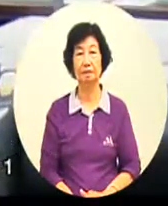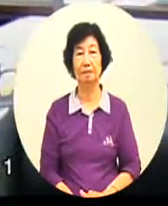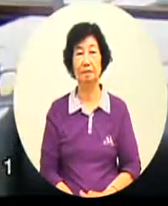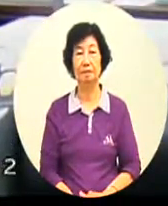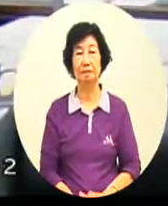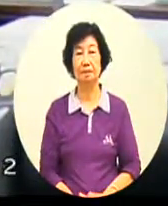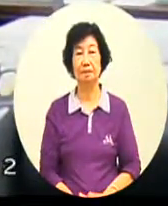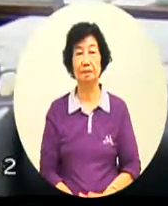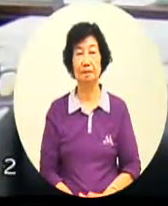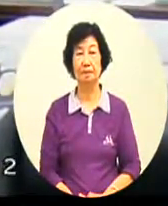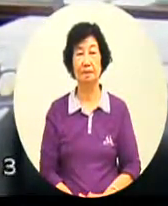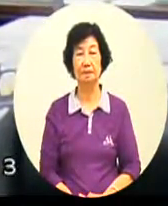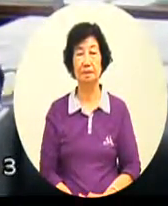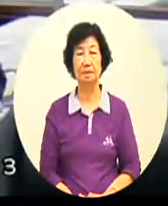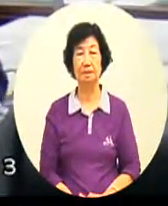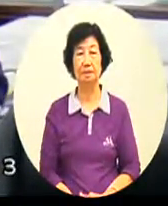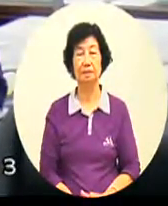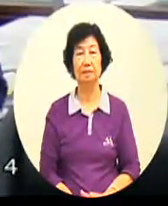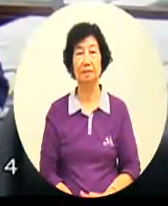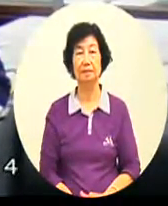好。